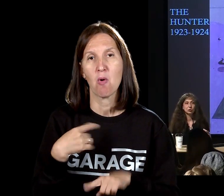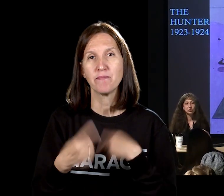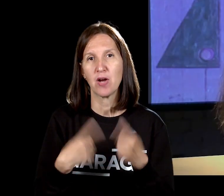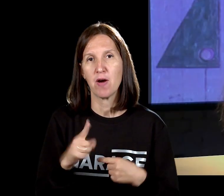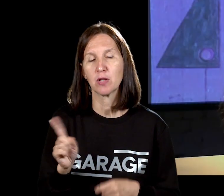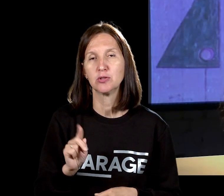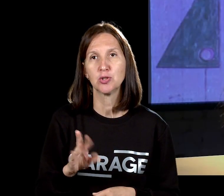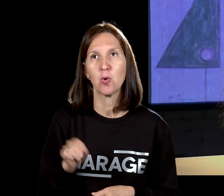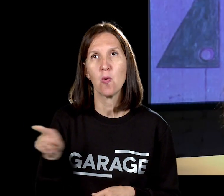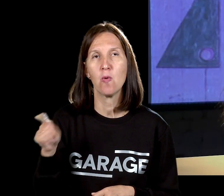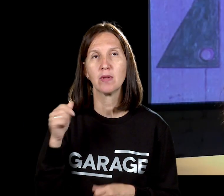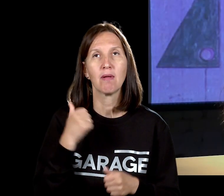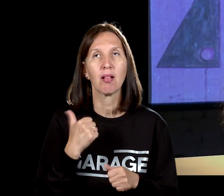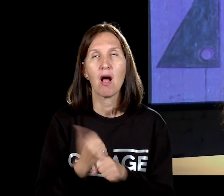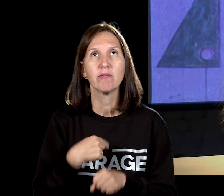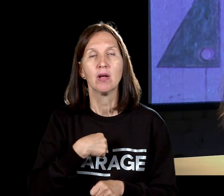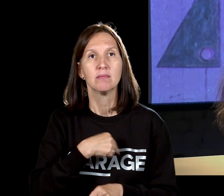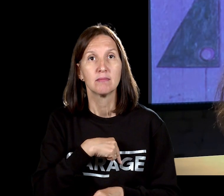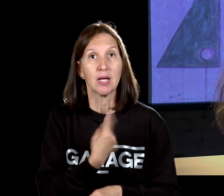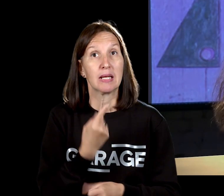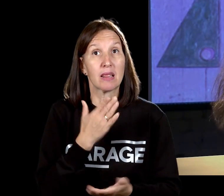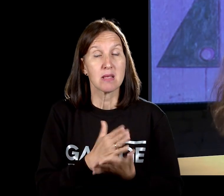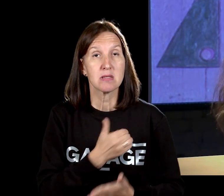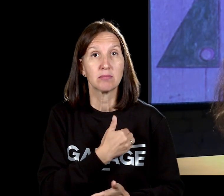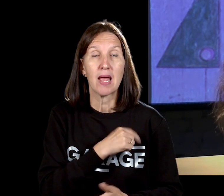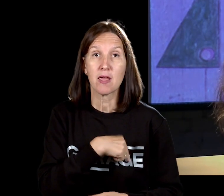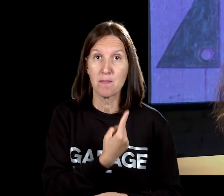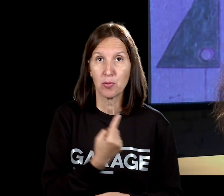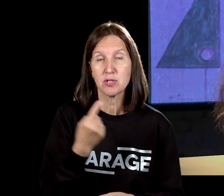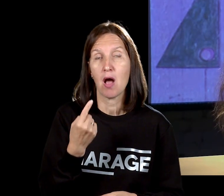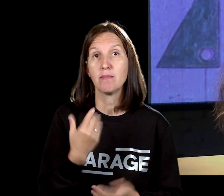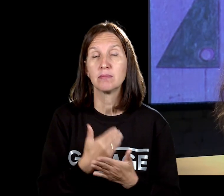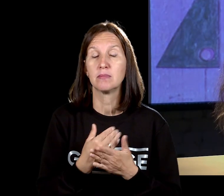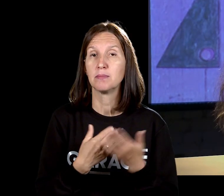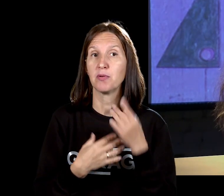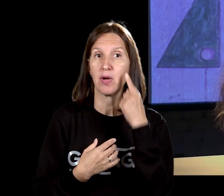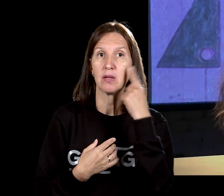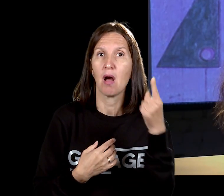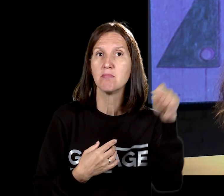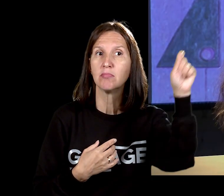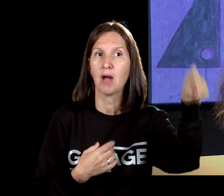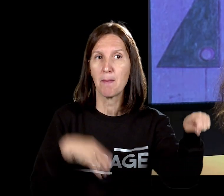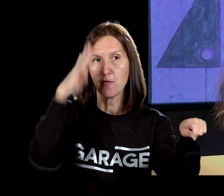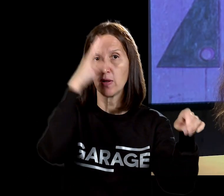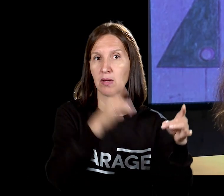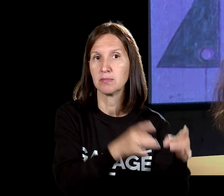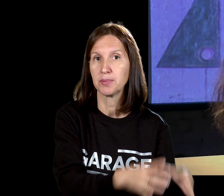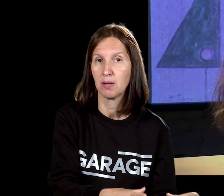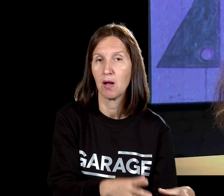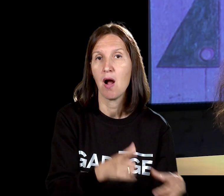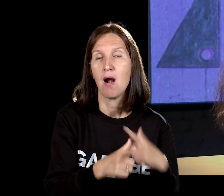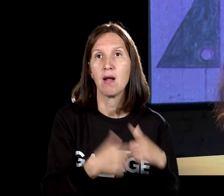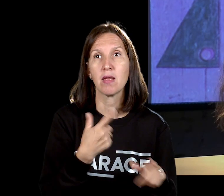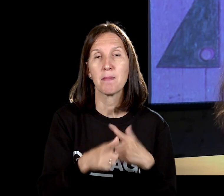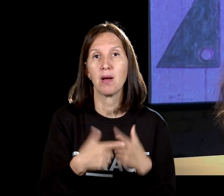всегда от какого-то первого импульса, что это может быть капля воды, да, что это может быть пятно на холсте, что это может быть